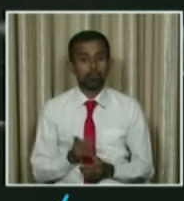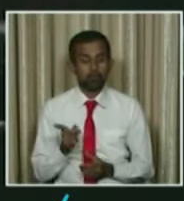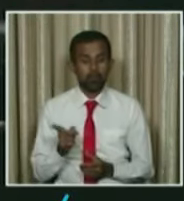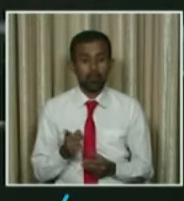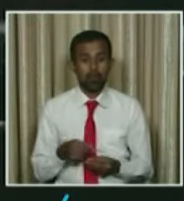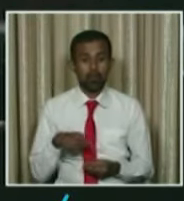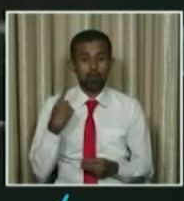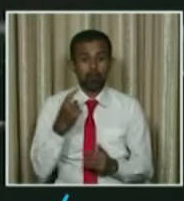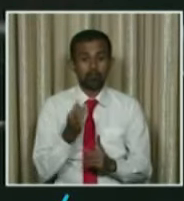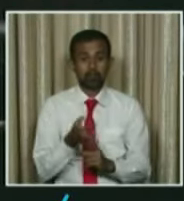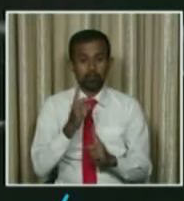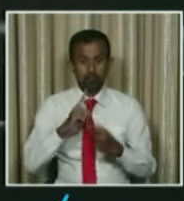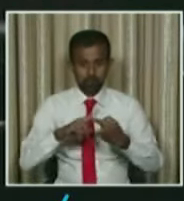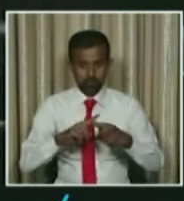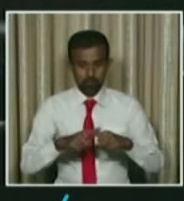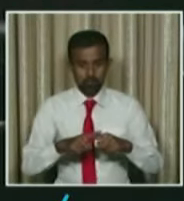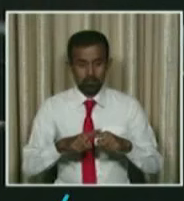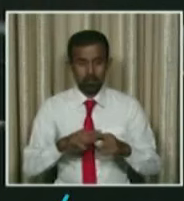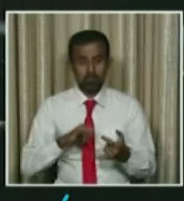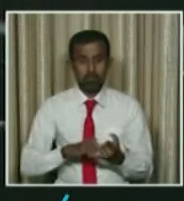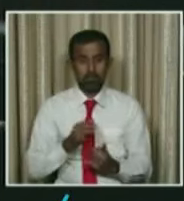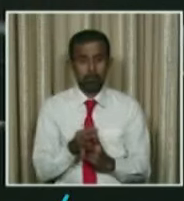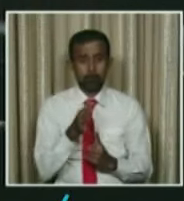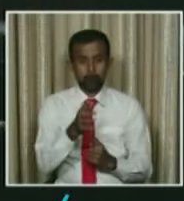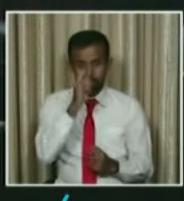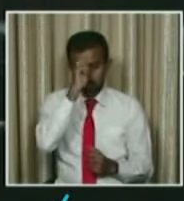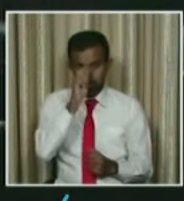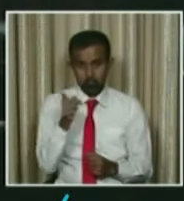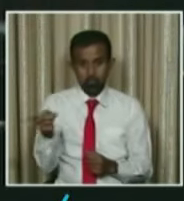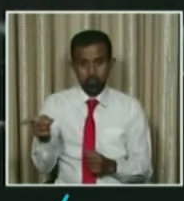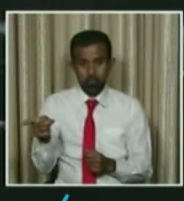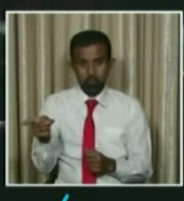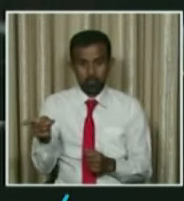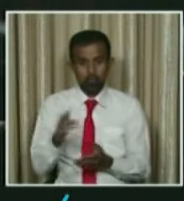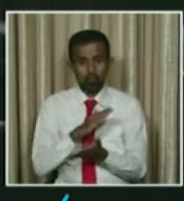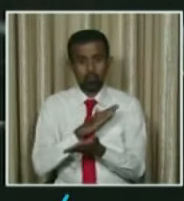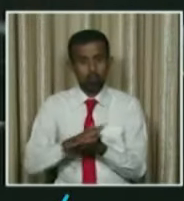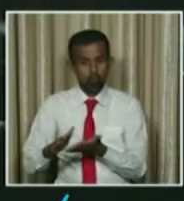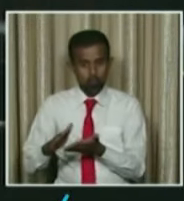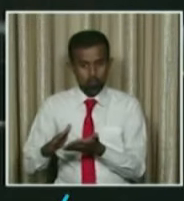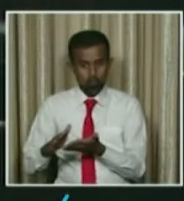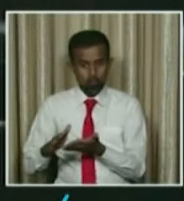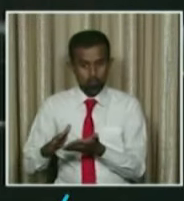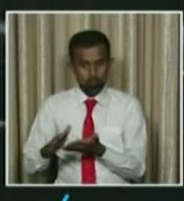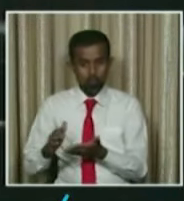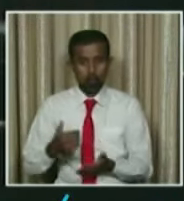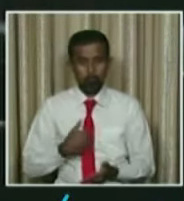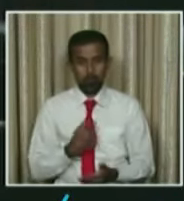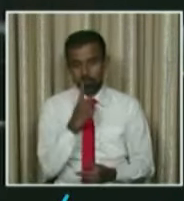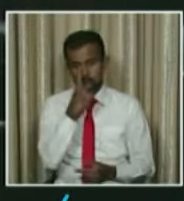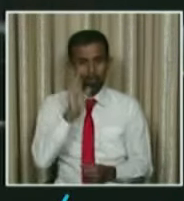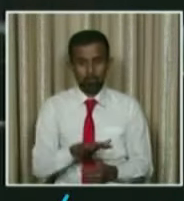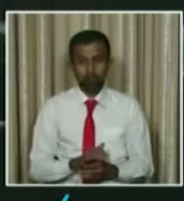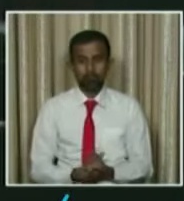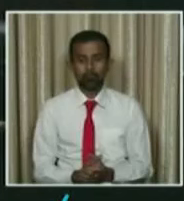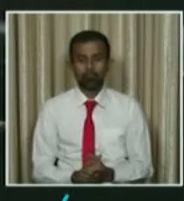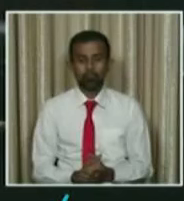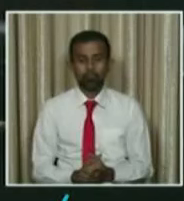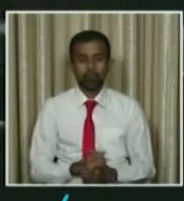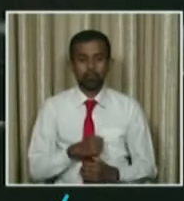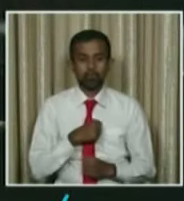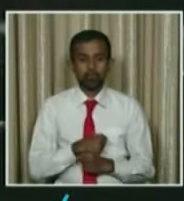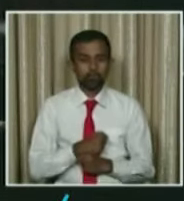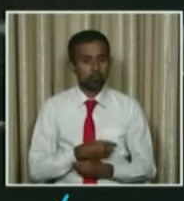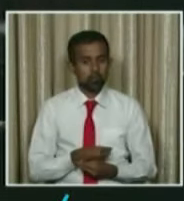ලබන ජනාධිපතිවරණයේදී සජිත් ප්‍රේමදාස මහත්මයා සහාය පළ කිරීම මාගේ ඒකායන බලාපොරොත්තුවයි. රාජ්‍ය